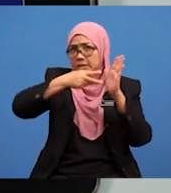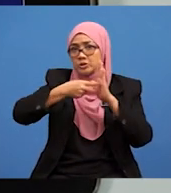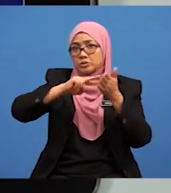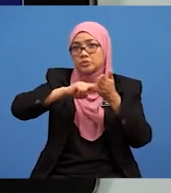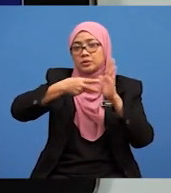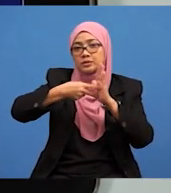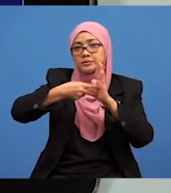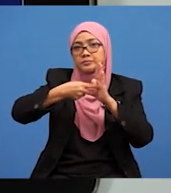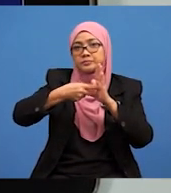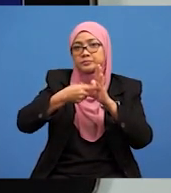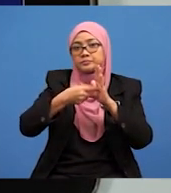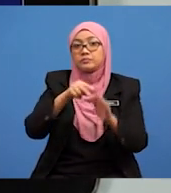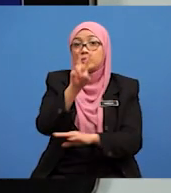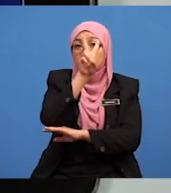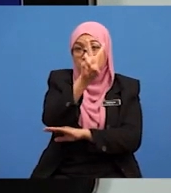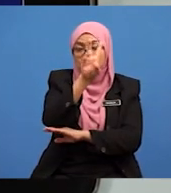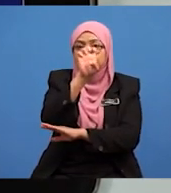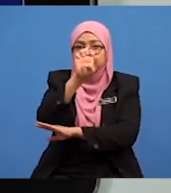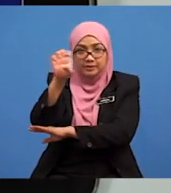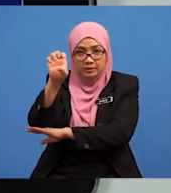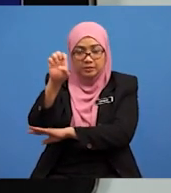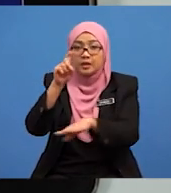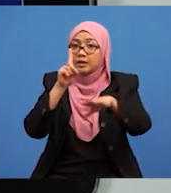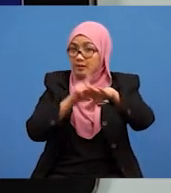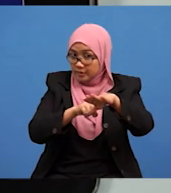elektron di petala pertama,